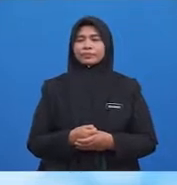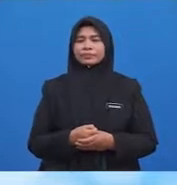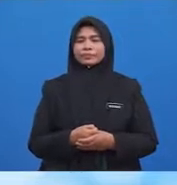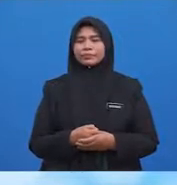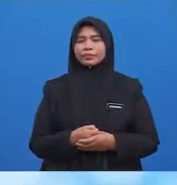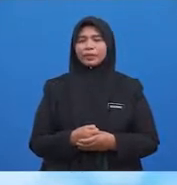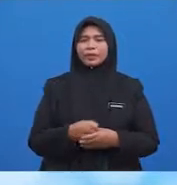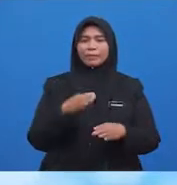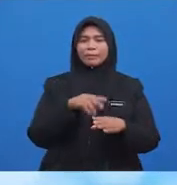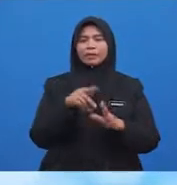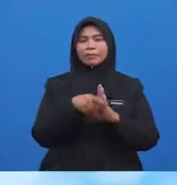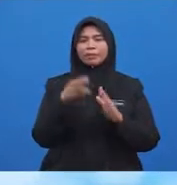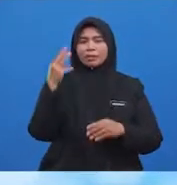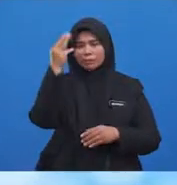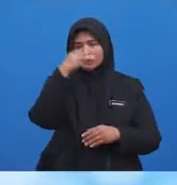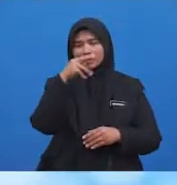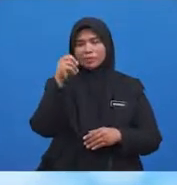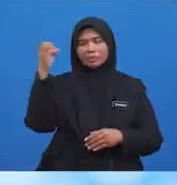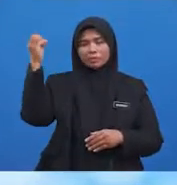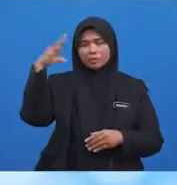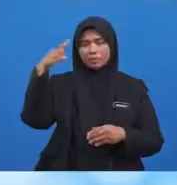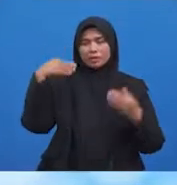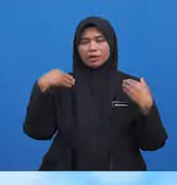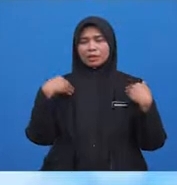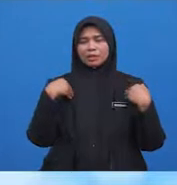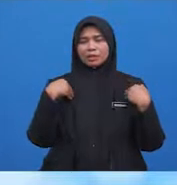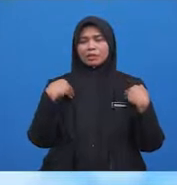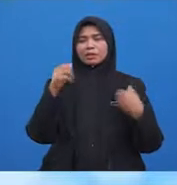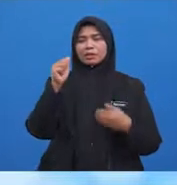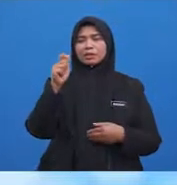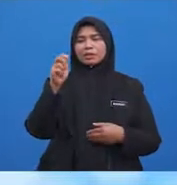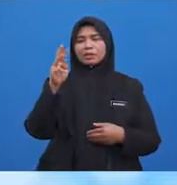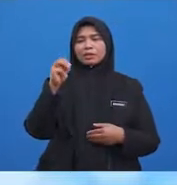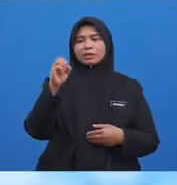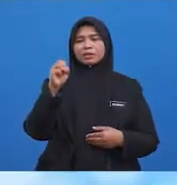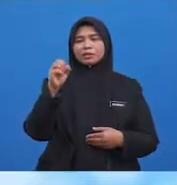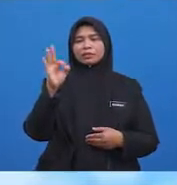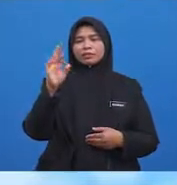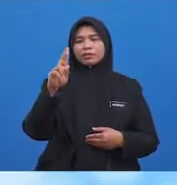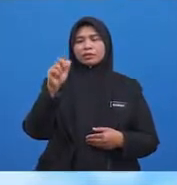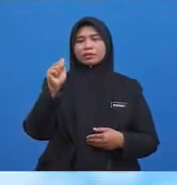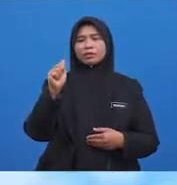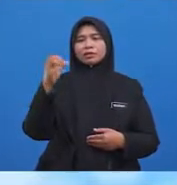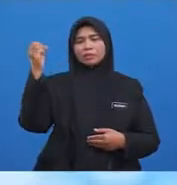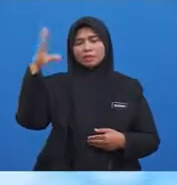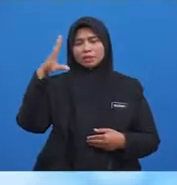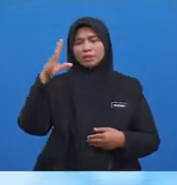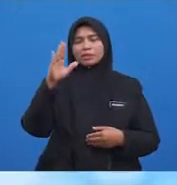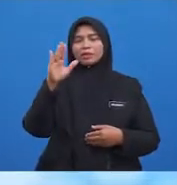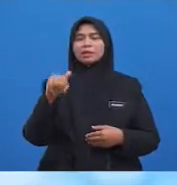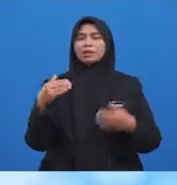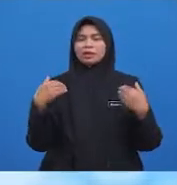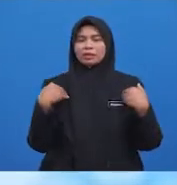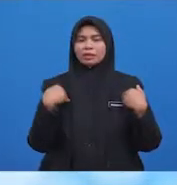pada permukaan matahari terdapatnya edmos ra matahari yang terdiri daripada